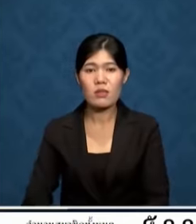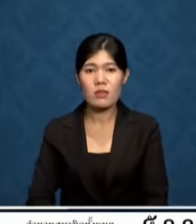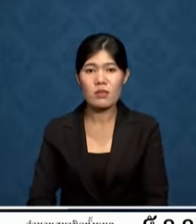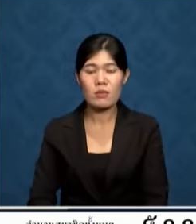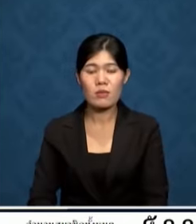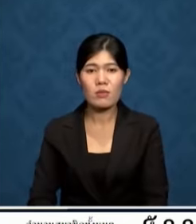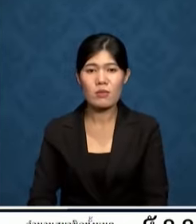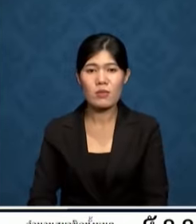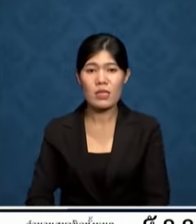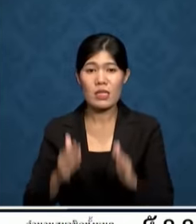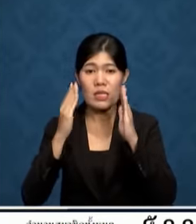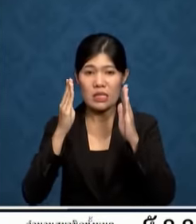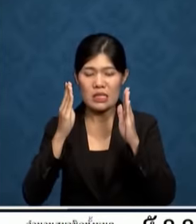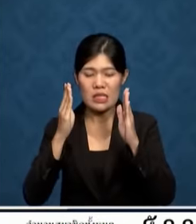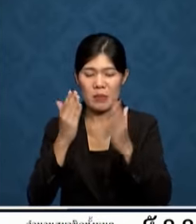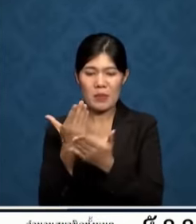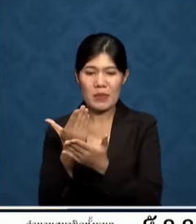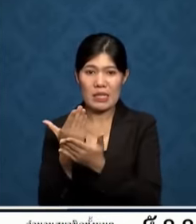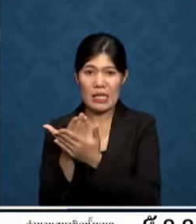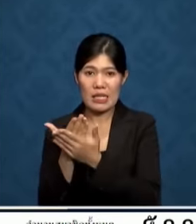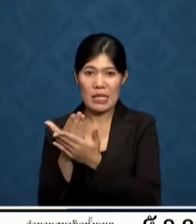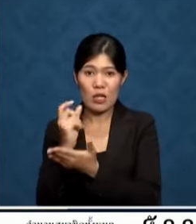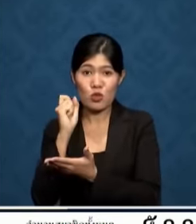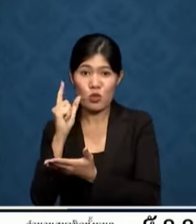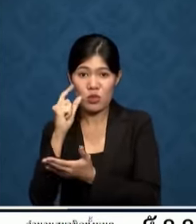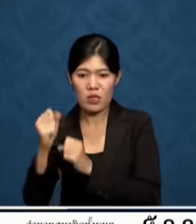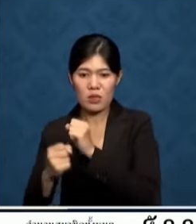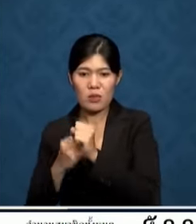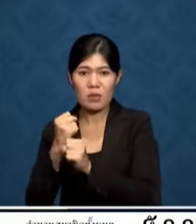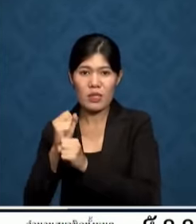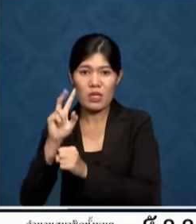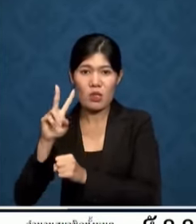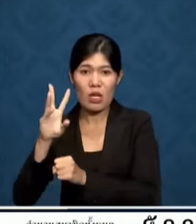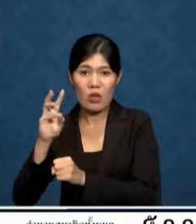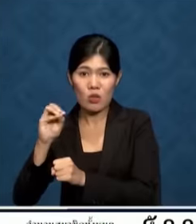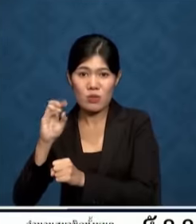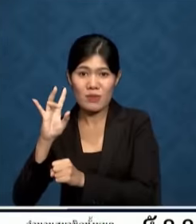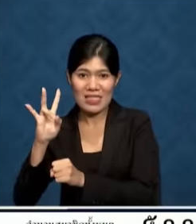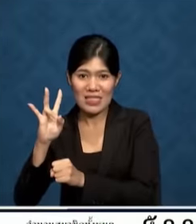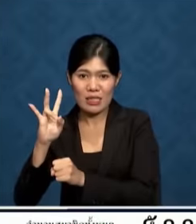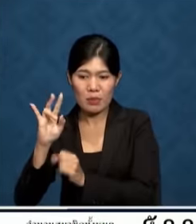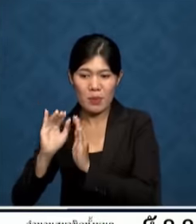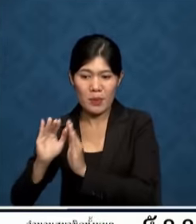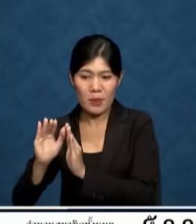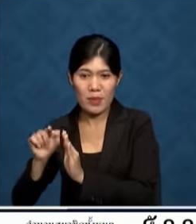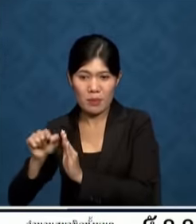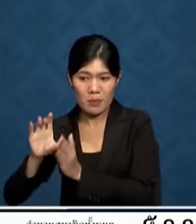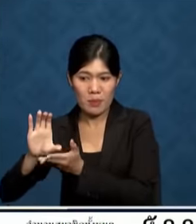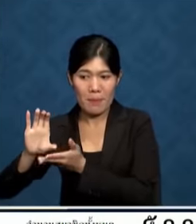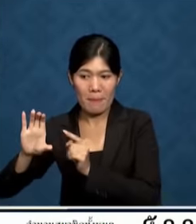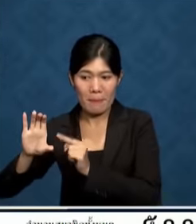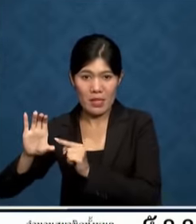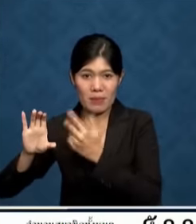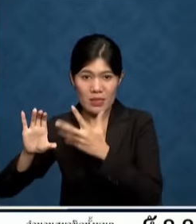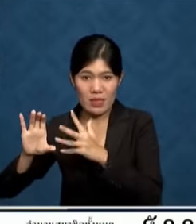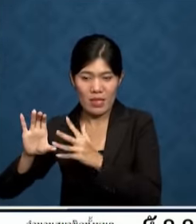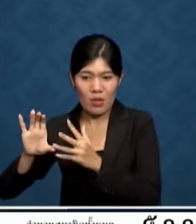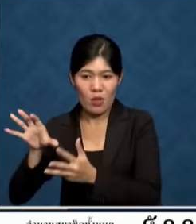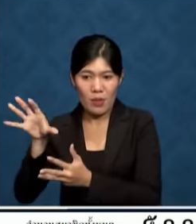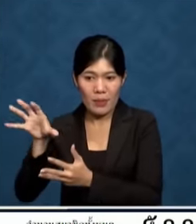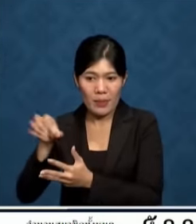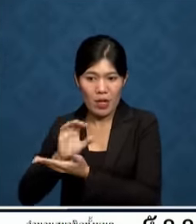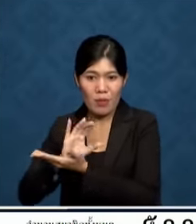ใจว่ายอมไม่ใช้งบปี 67ให้เหลือเงินฉุกเฉินเยอะๆแล้วจะได้เอาไปแปลงเป็นดิจิทอลwallet